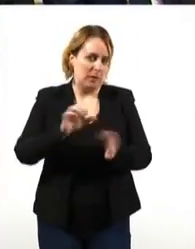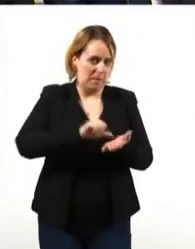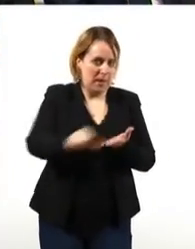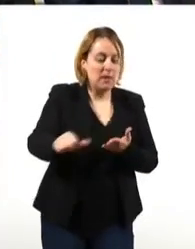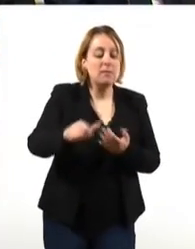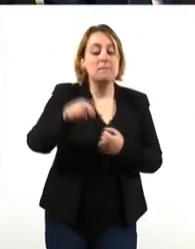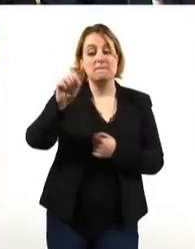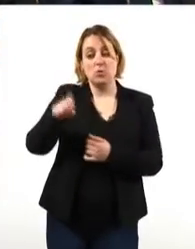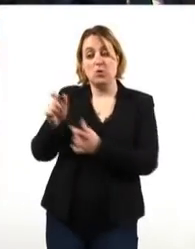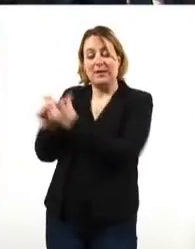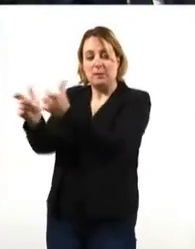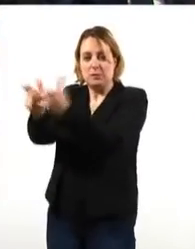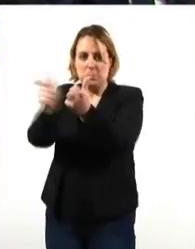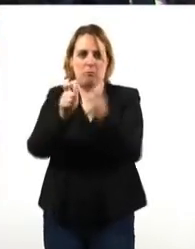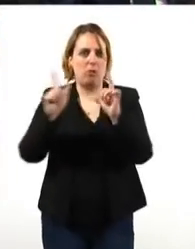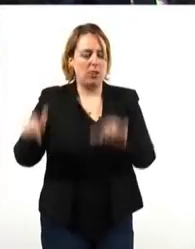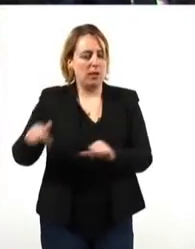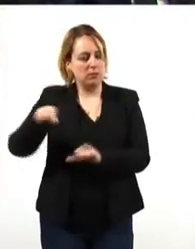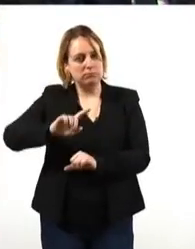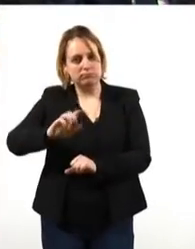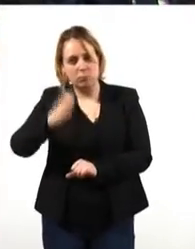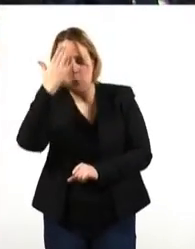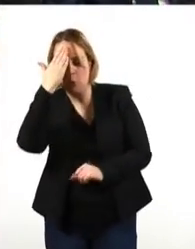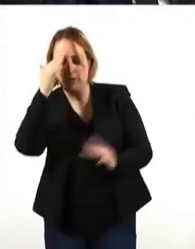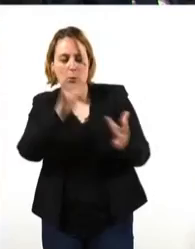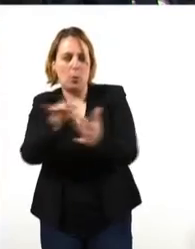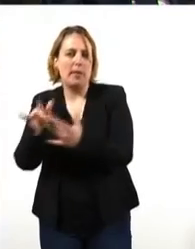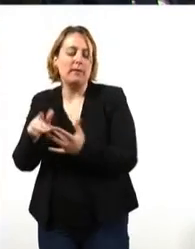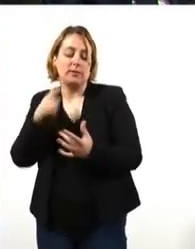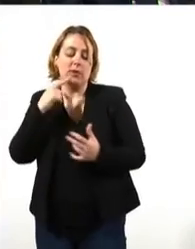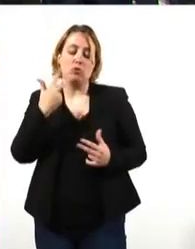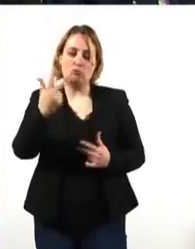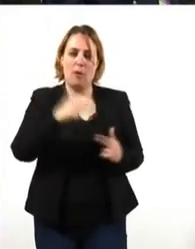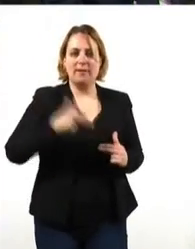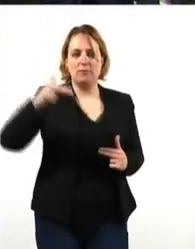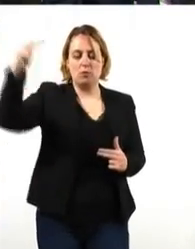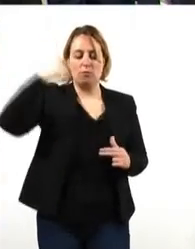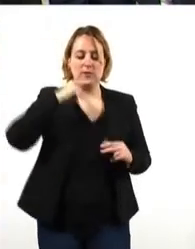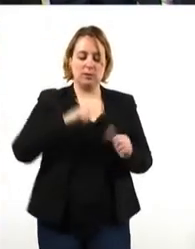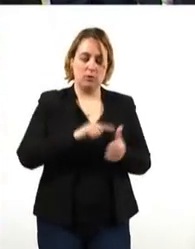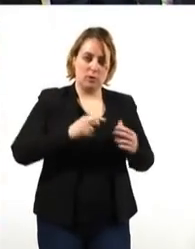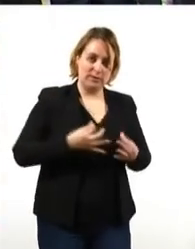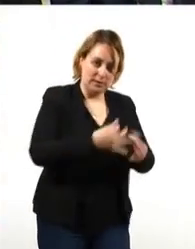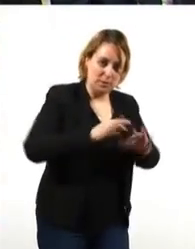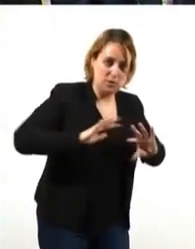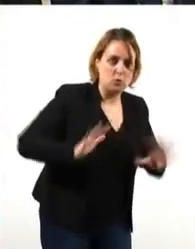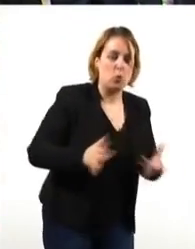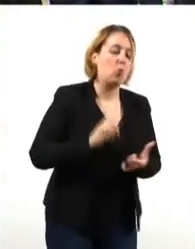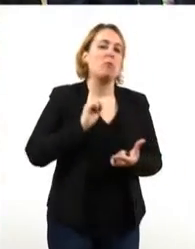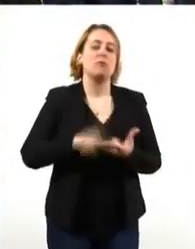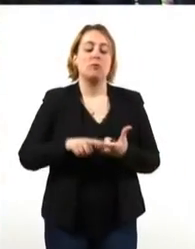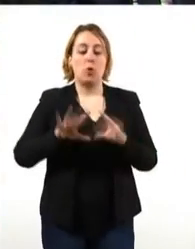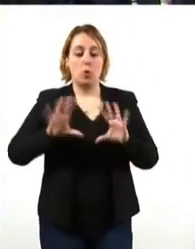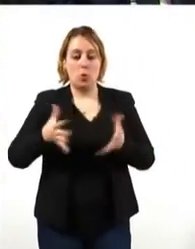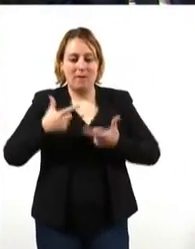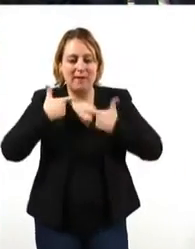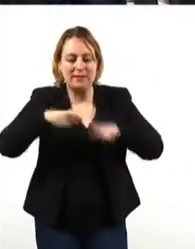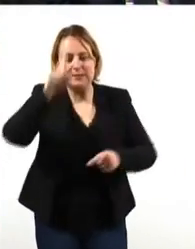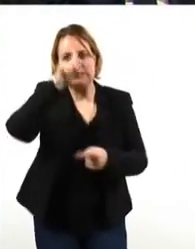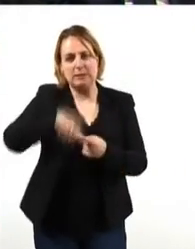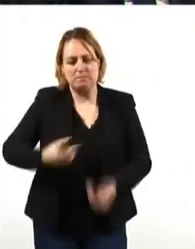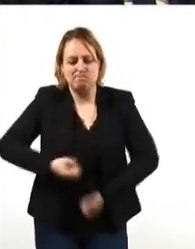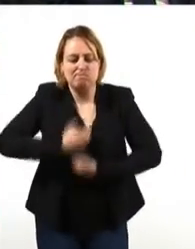à différents niveaux. Vous l'avez très bien décrit au niveau des trois niveaux. Comment sensibiliser, comment pouvoir donner accès pour parler, pour